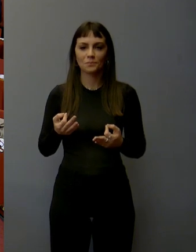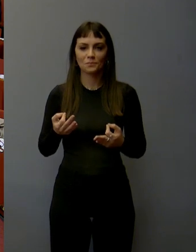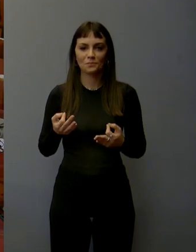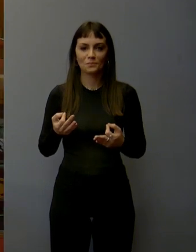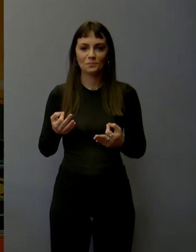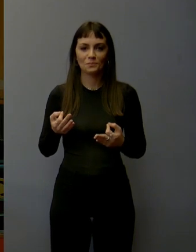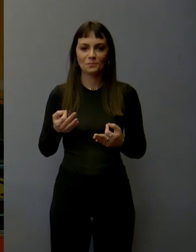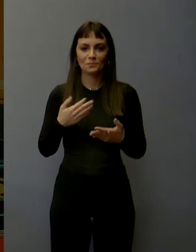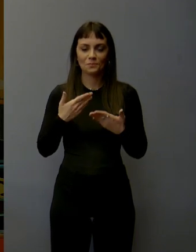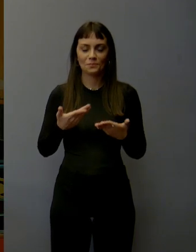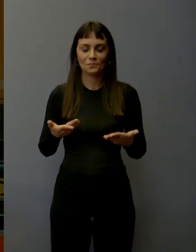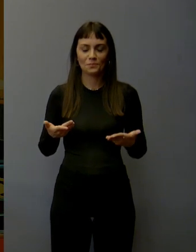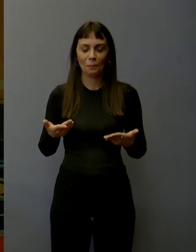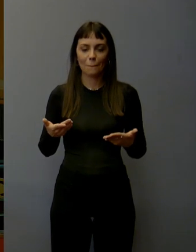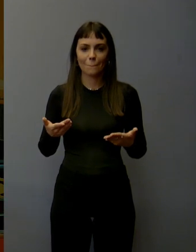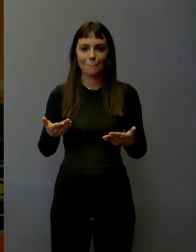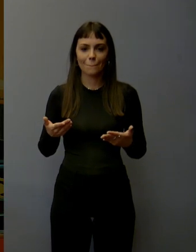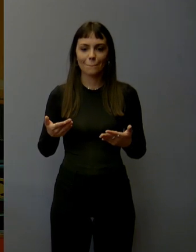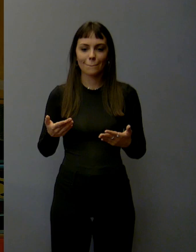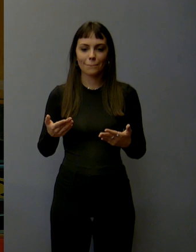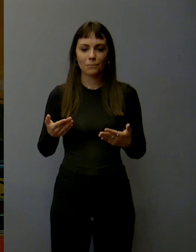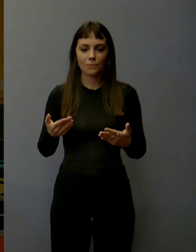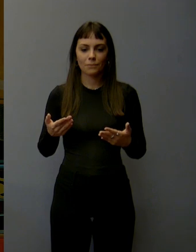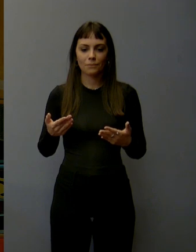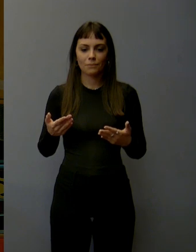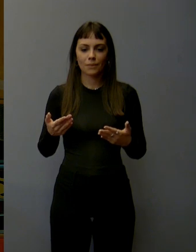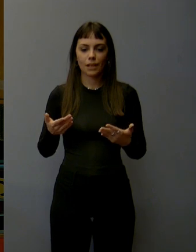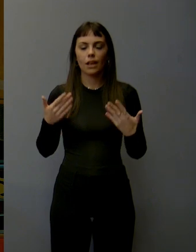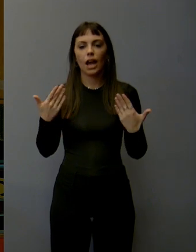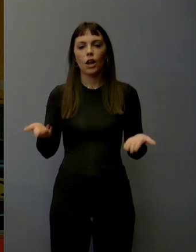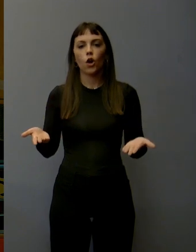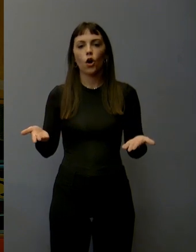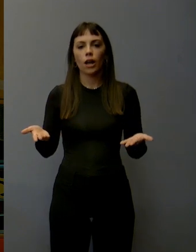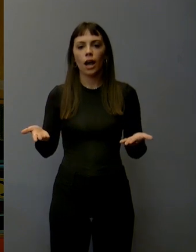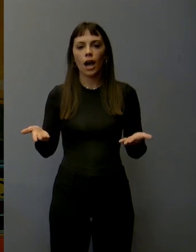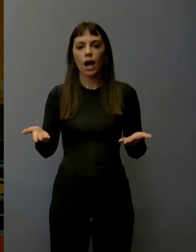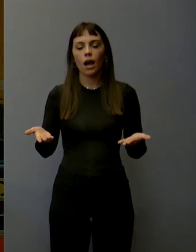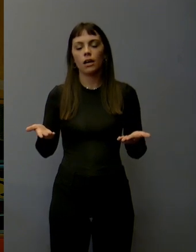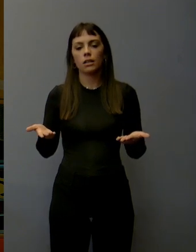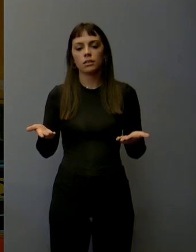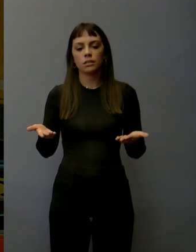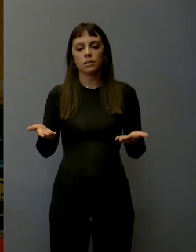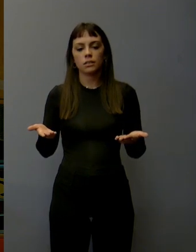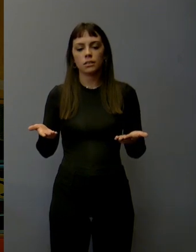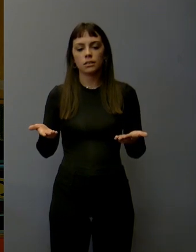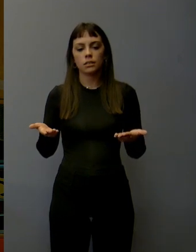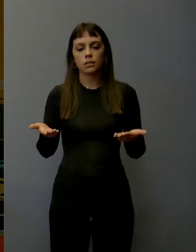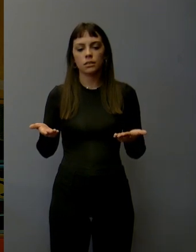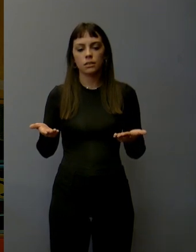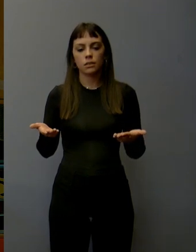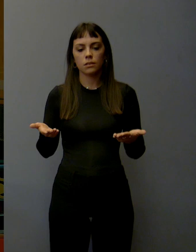Allora allora però su Allora Però allora nonostante